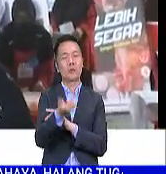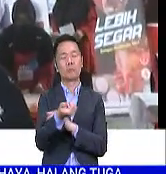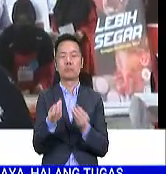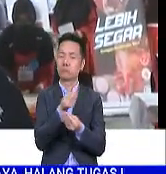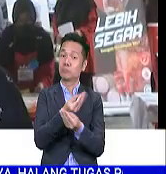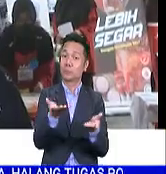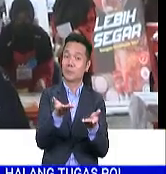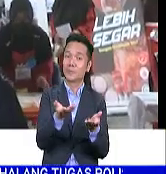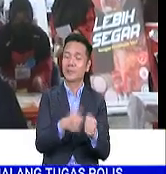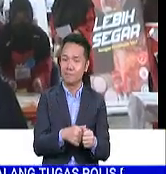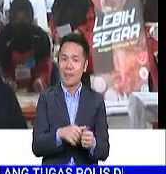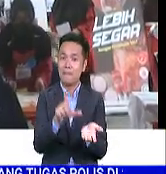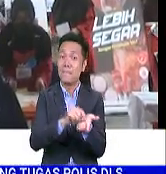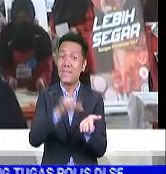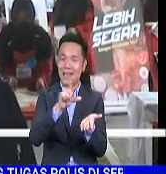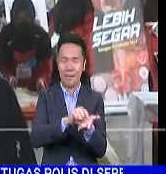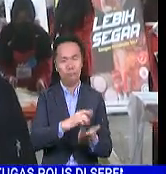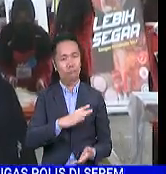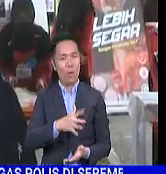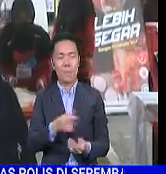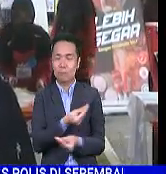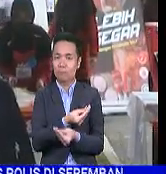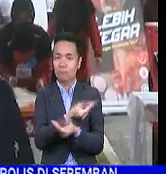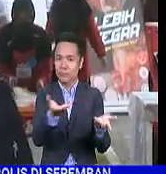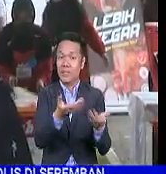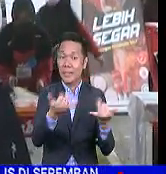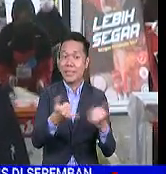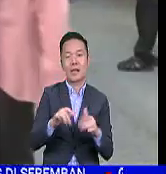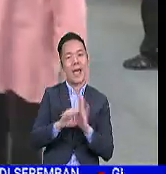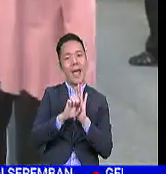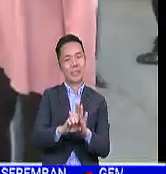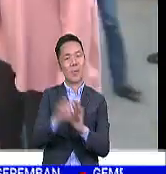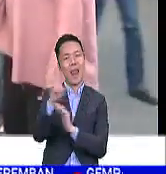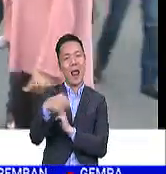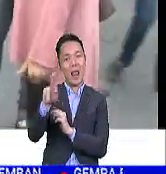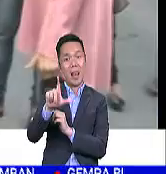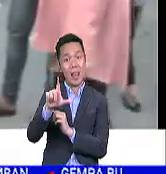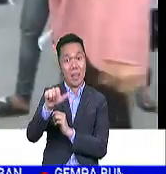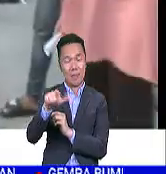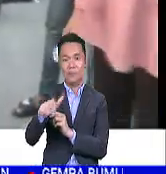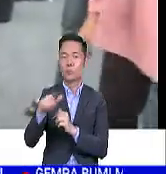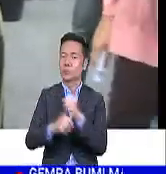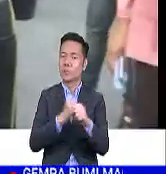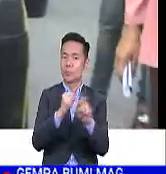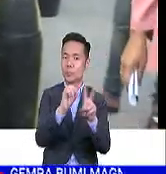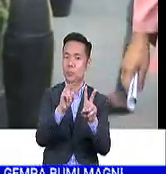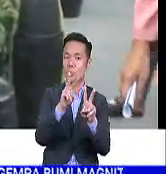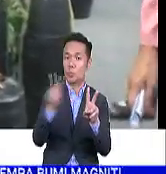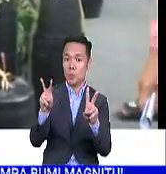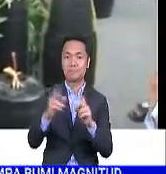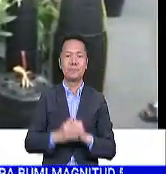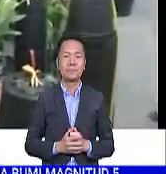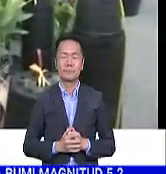kerjasama bersama dengan pihak IKS Malaysia bagi menjayakan program Expo Produk Halal Malaysia 2022. Dan